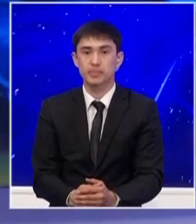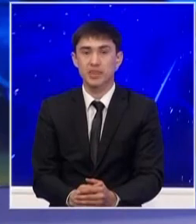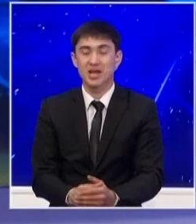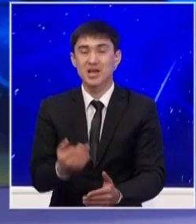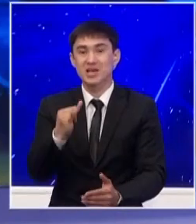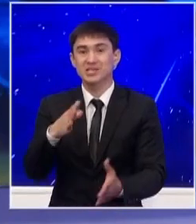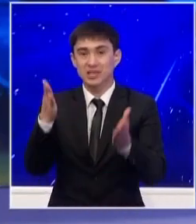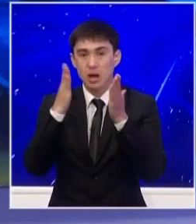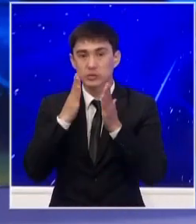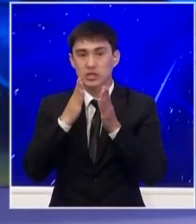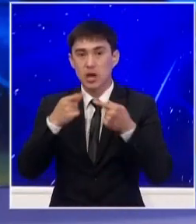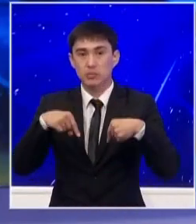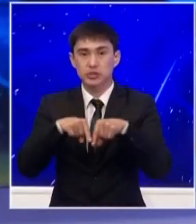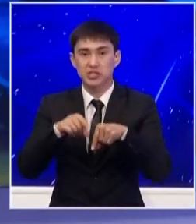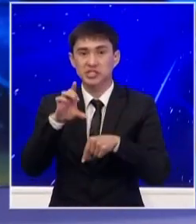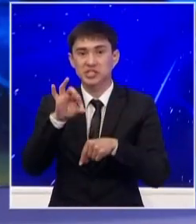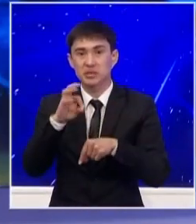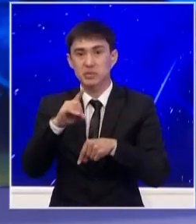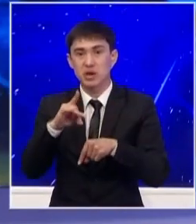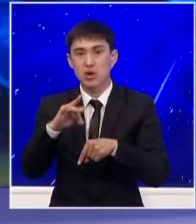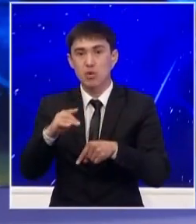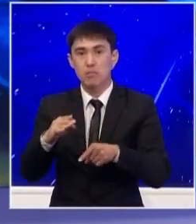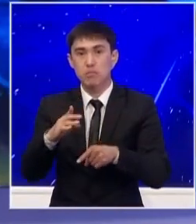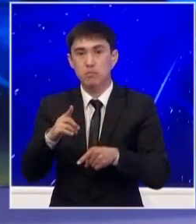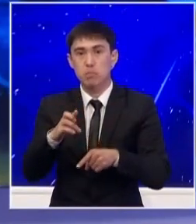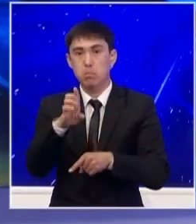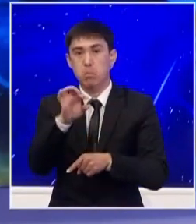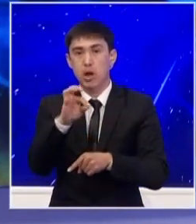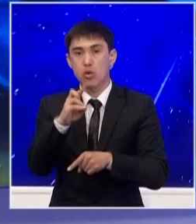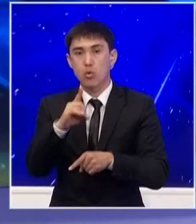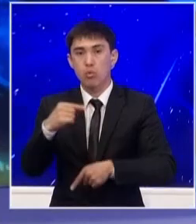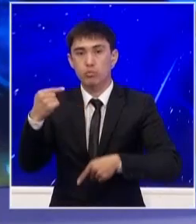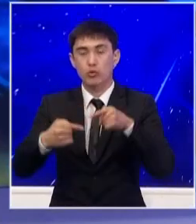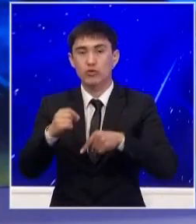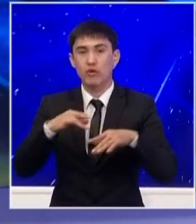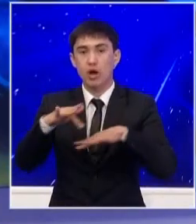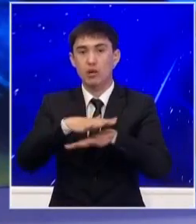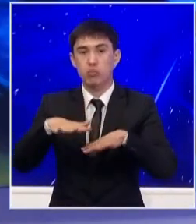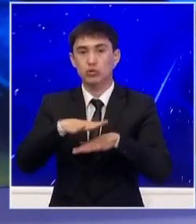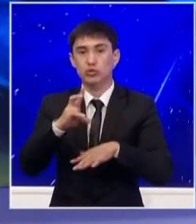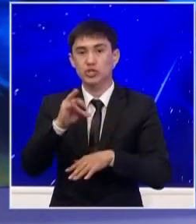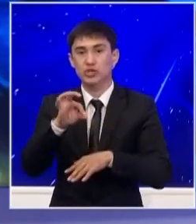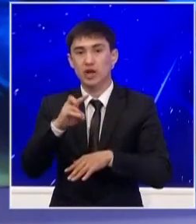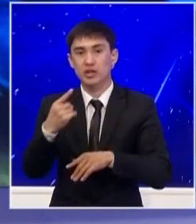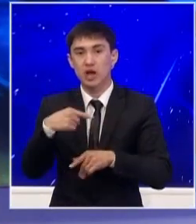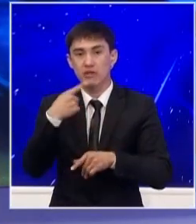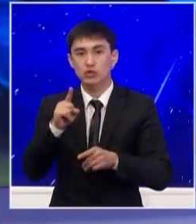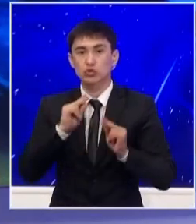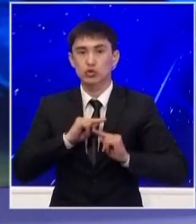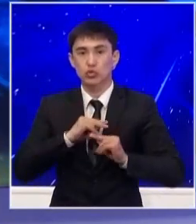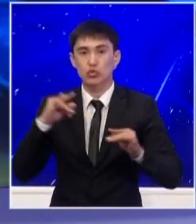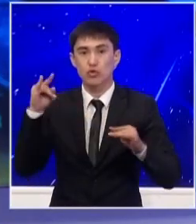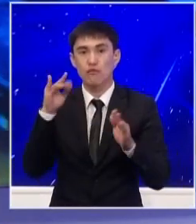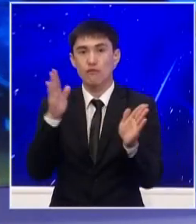Исламские общины Сербии призывают к бойкоту аэропортов в Нише и в Кралеве. Они утверждают, что сотрудники